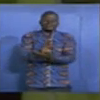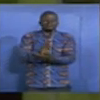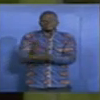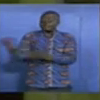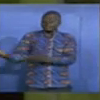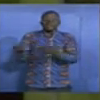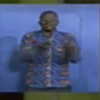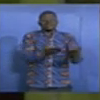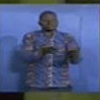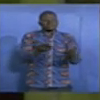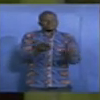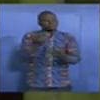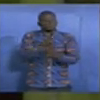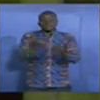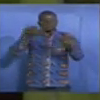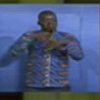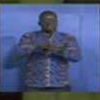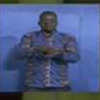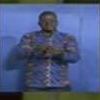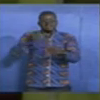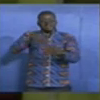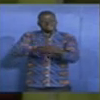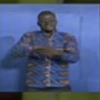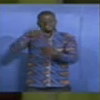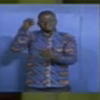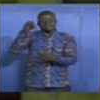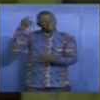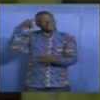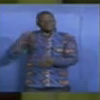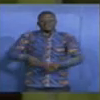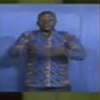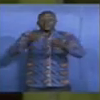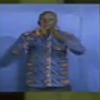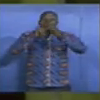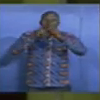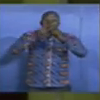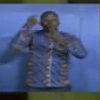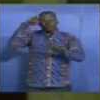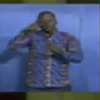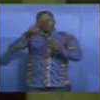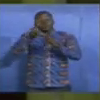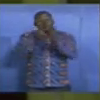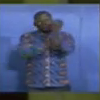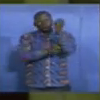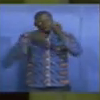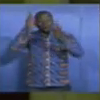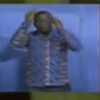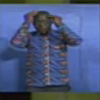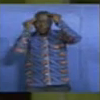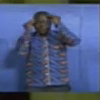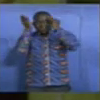beaucoup trop d'interventions extérieures, qui donne la parole aux Kogloé, qui donne l'acte aux Kogloé, qui vous montre comment sont les